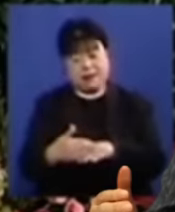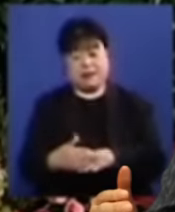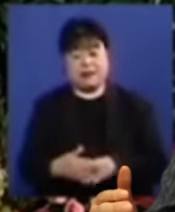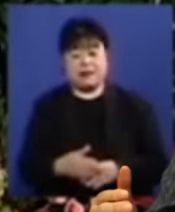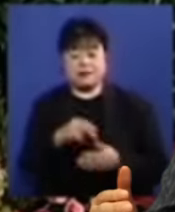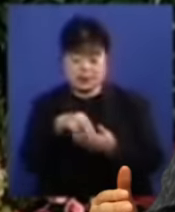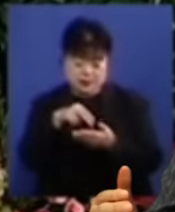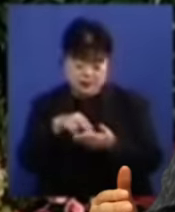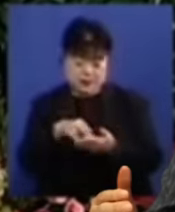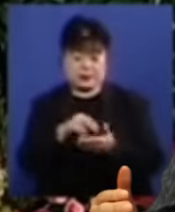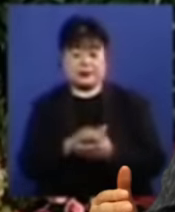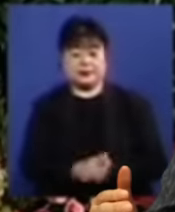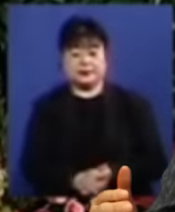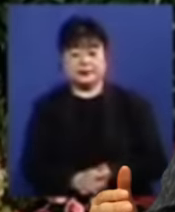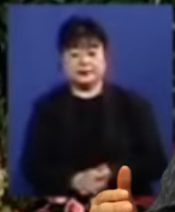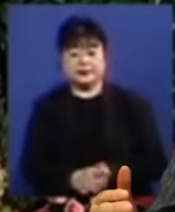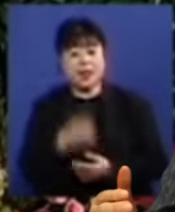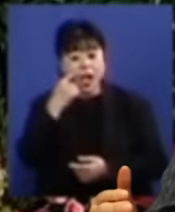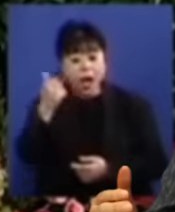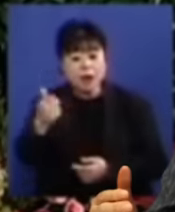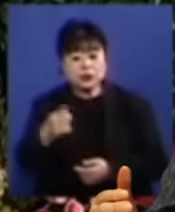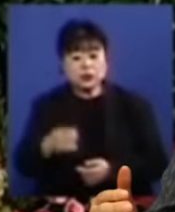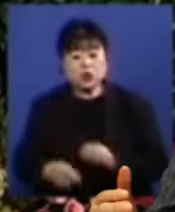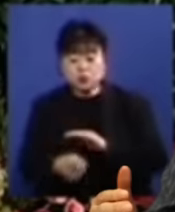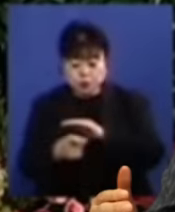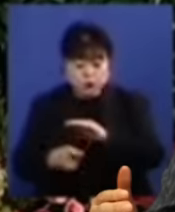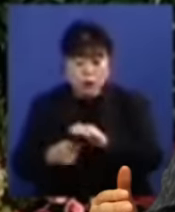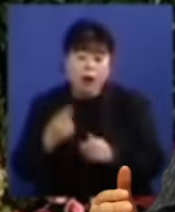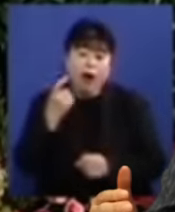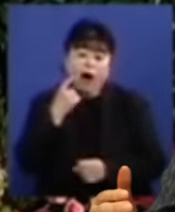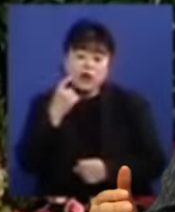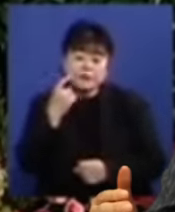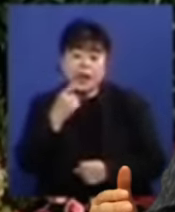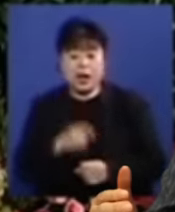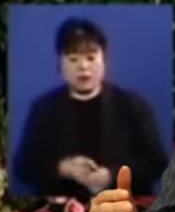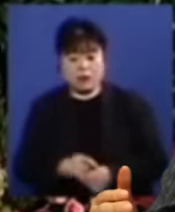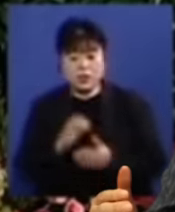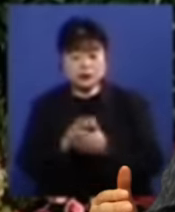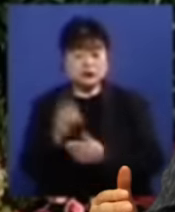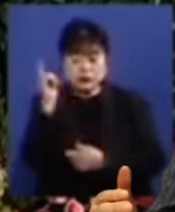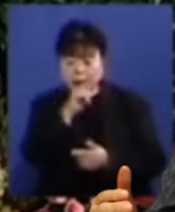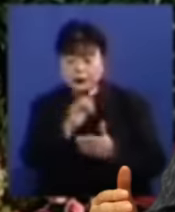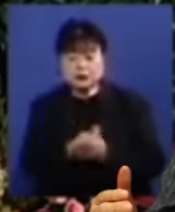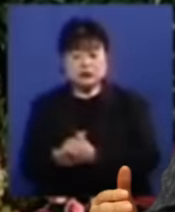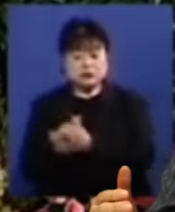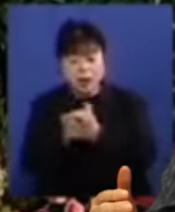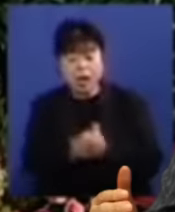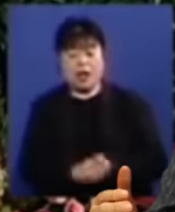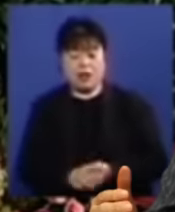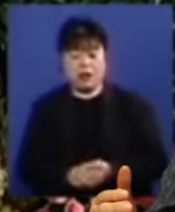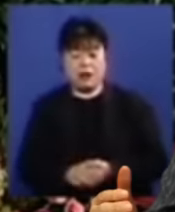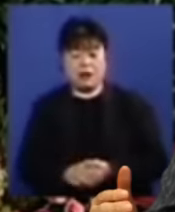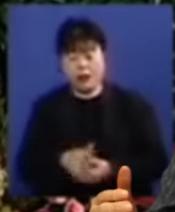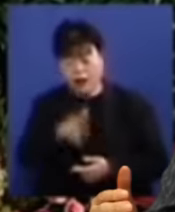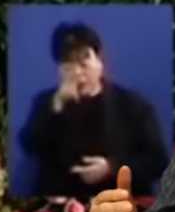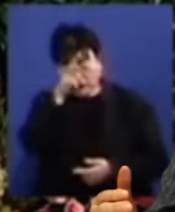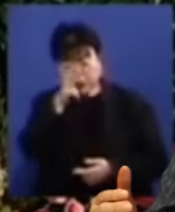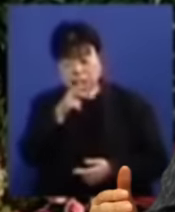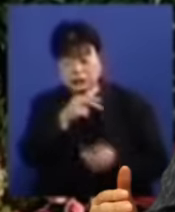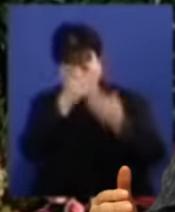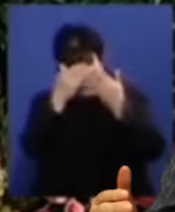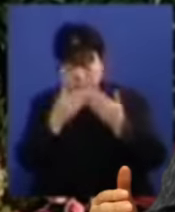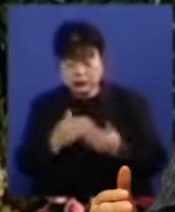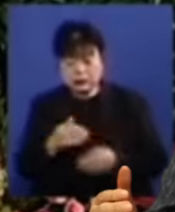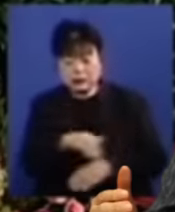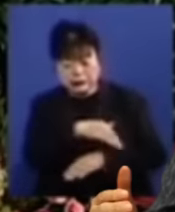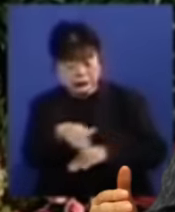깡패였습니다. 아버지의 돈을 훔치고 거짓말을 일삼고 친구들과 어울려 유흥업소와 경찰서를 자기 집